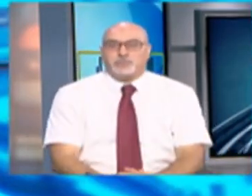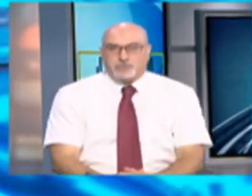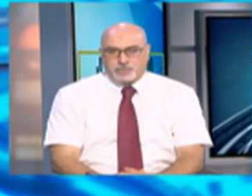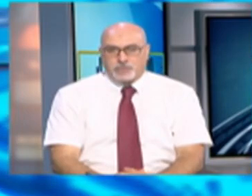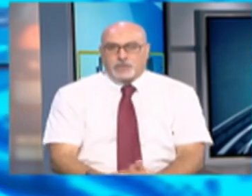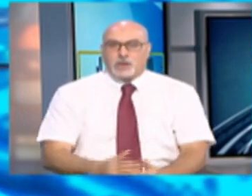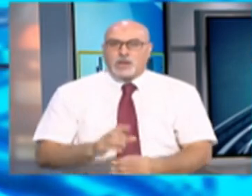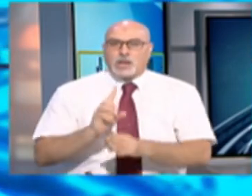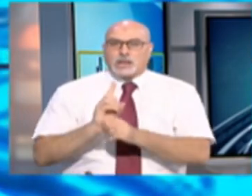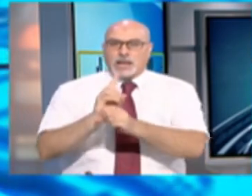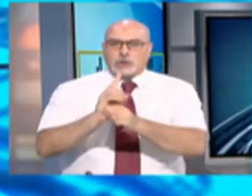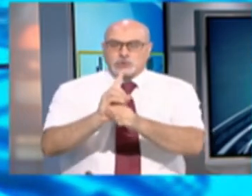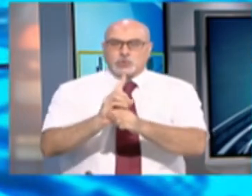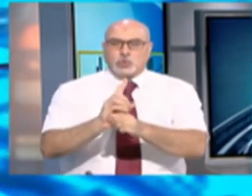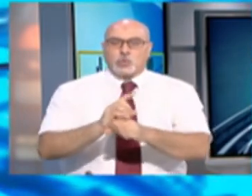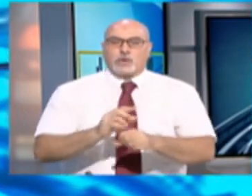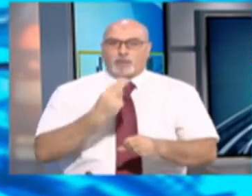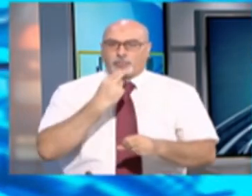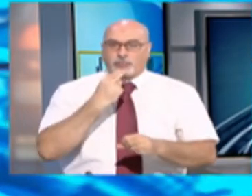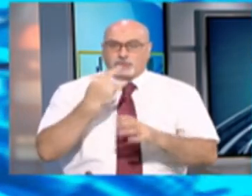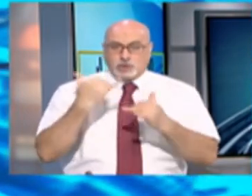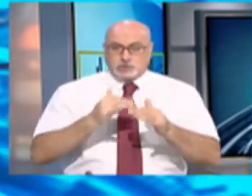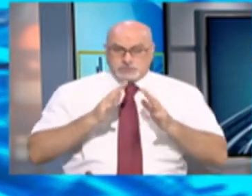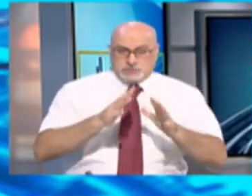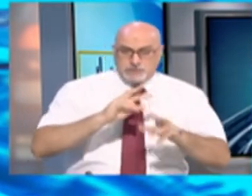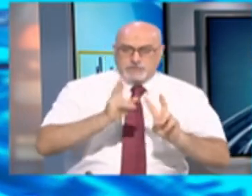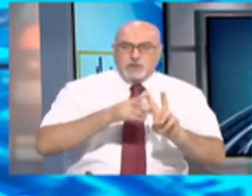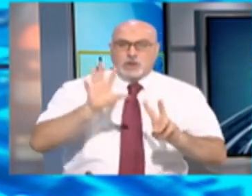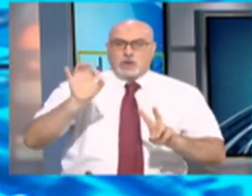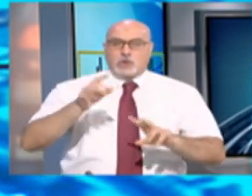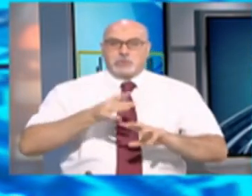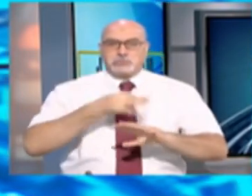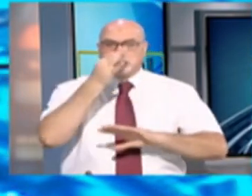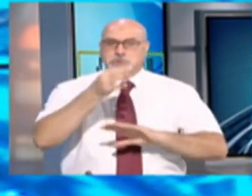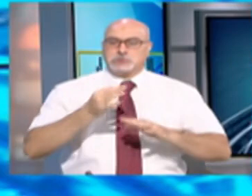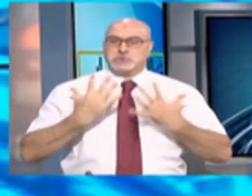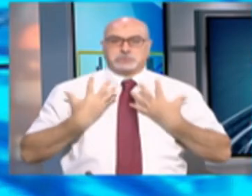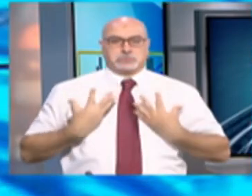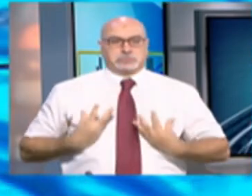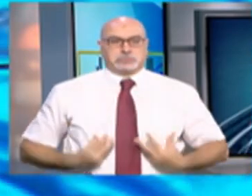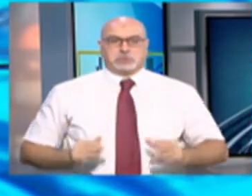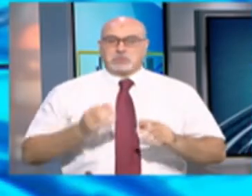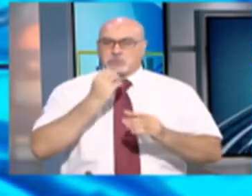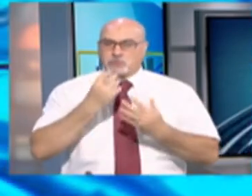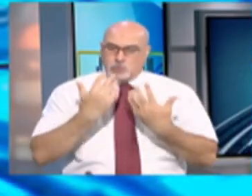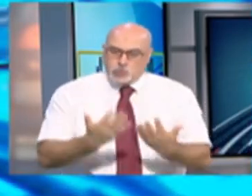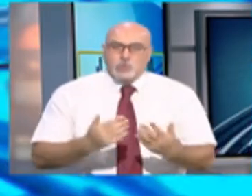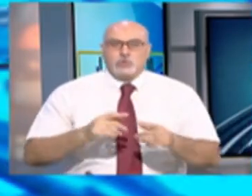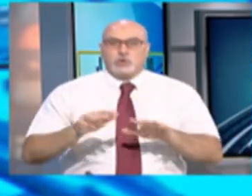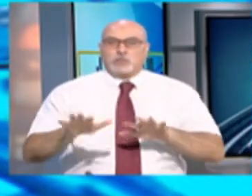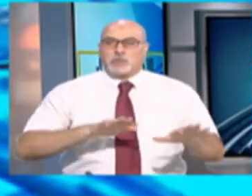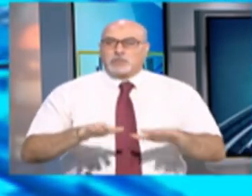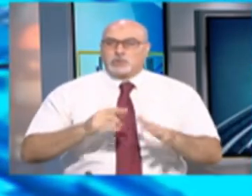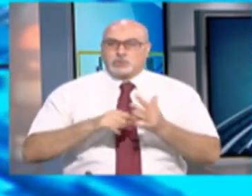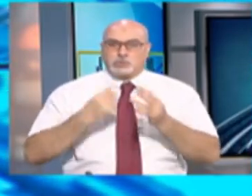أفواج الرياضيين المشاركين في الألعاب المتوسطية بوهران أعربت عن ارتياحها لمستوى الترحيب والتحضيرات منذ وصولها